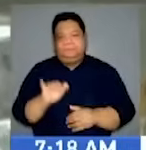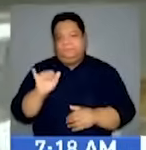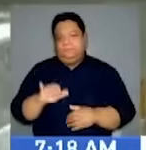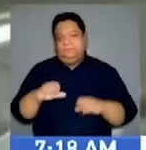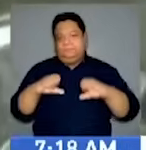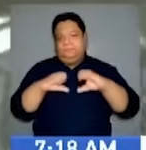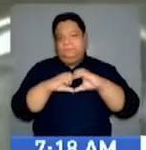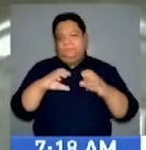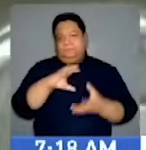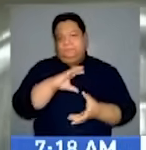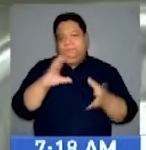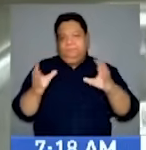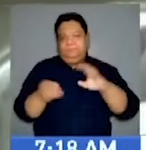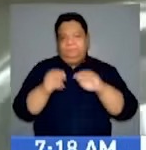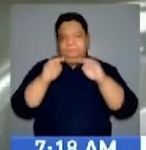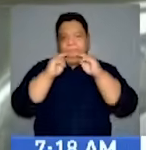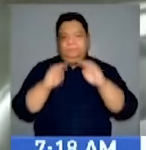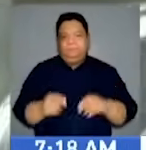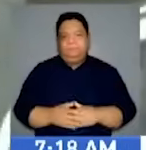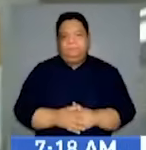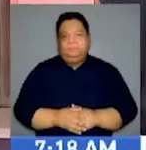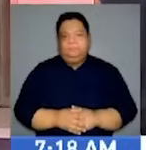Bamalagre, para sa GMA Integrated News.